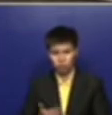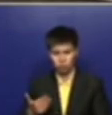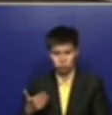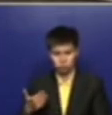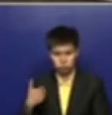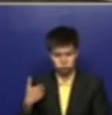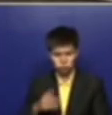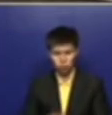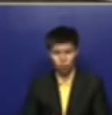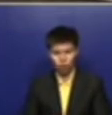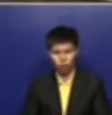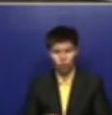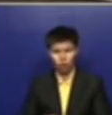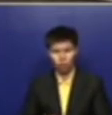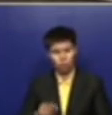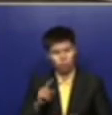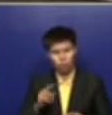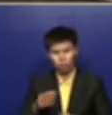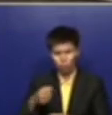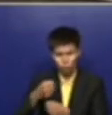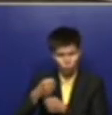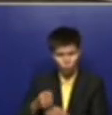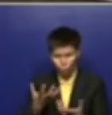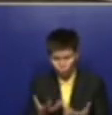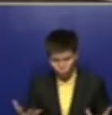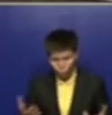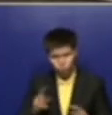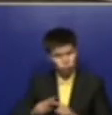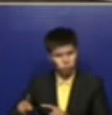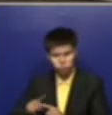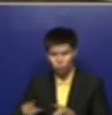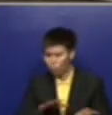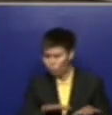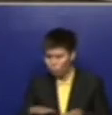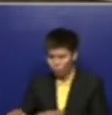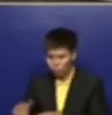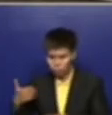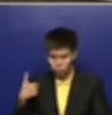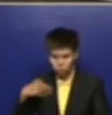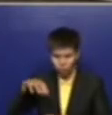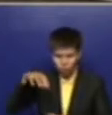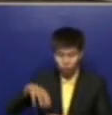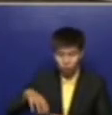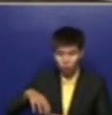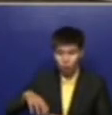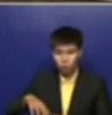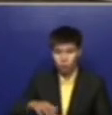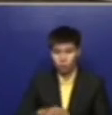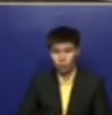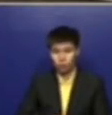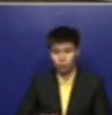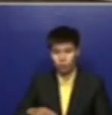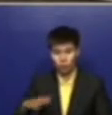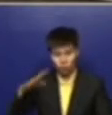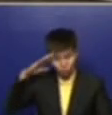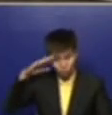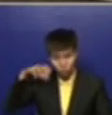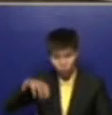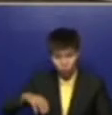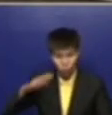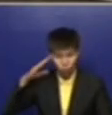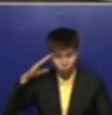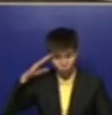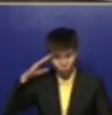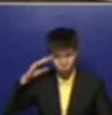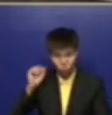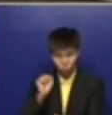เรื่องที่2ครับมีอาคารกองร้อยนะครับอาคารกองร้อยกำลังเนี่ยใช้ไป